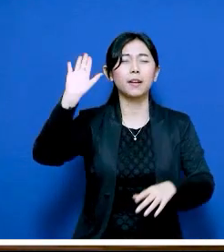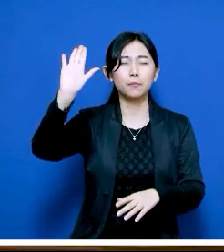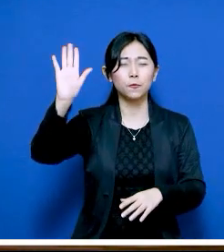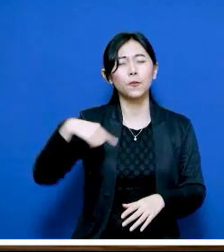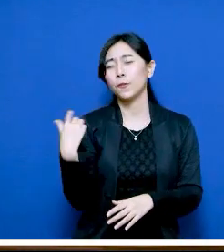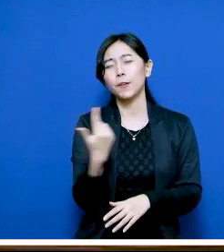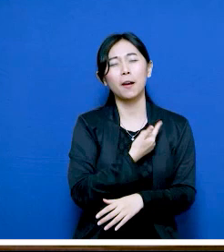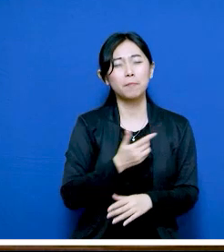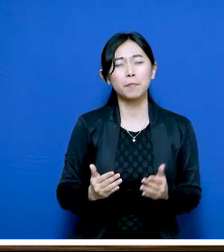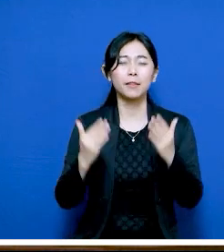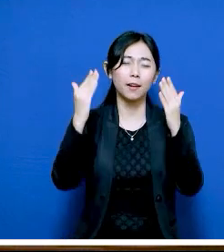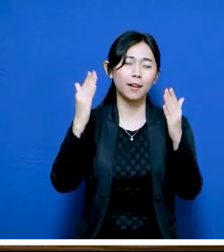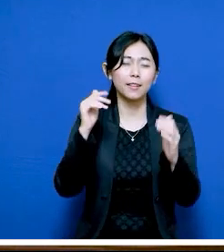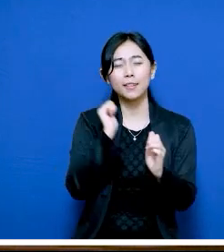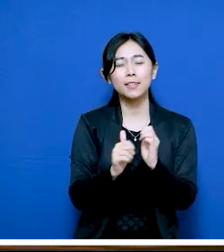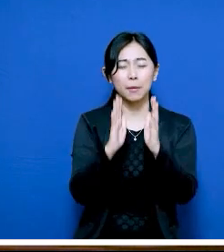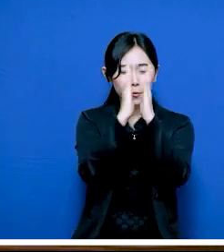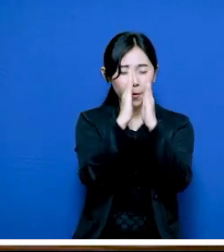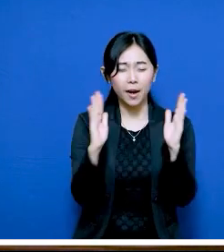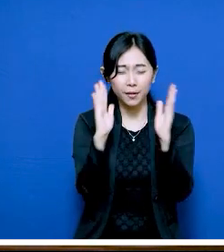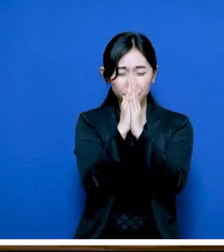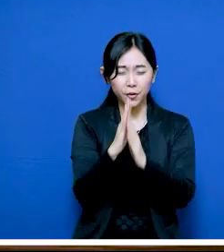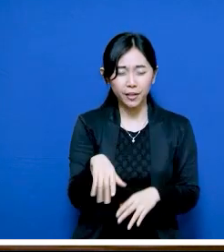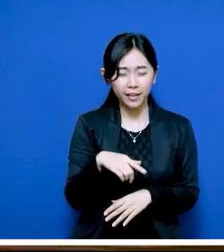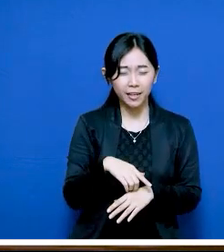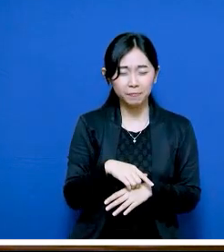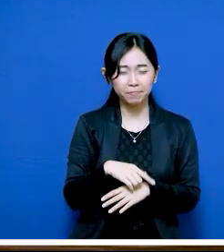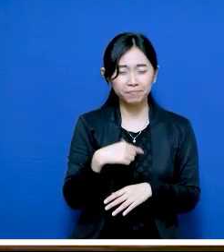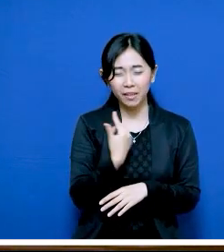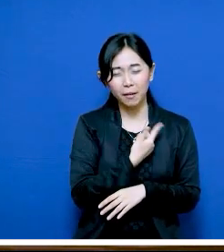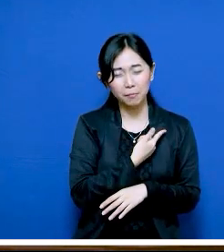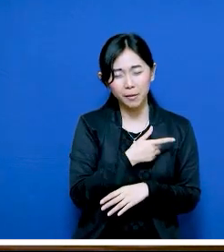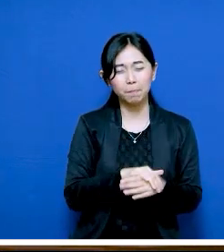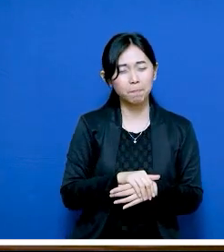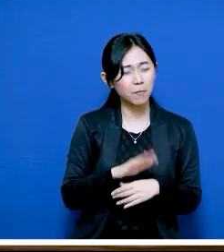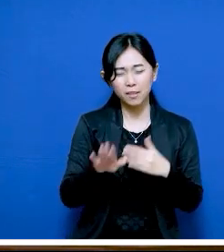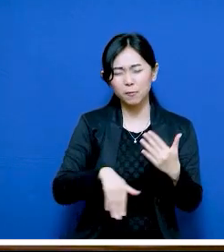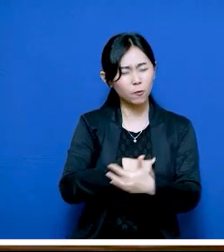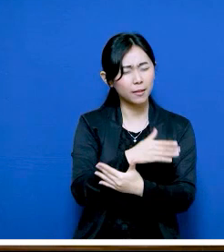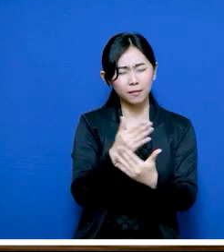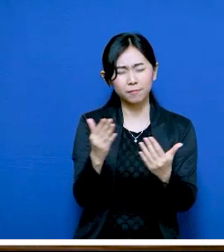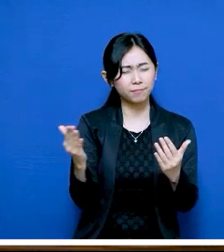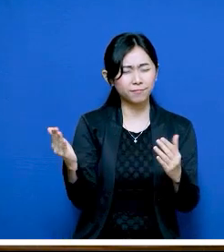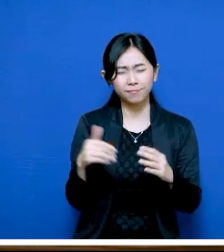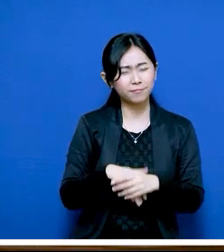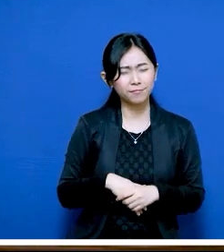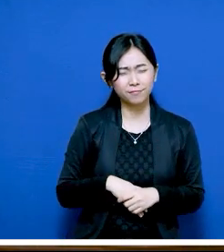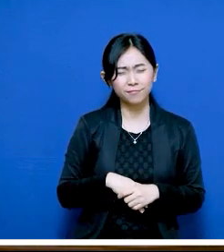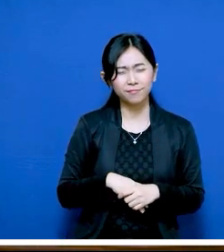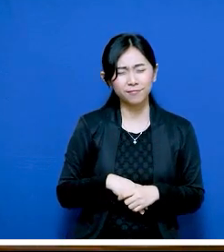kami bersama mau menyerahkan setiap doa-doa yang terkatakan maupun juga yang terselip dalam relung hati